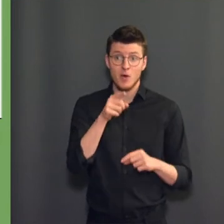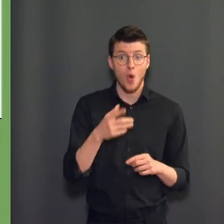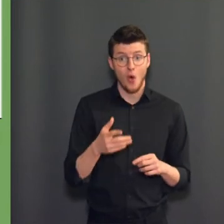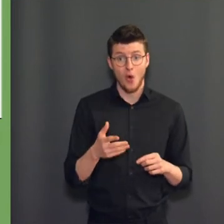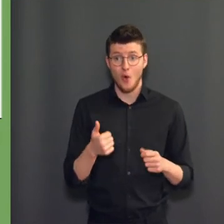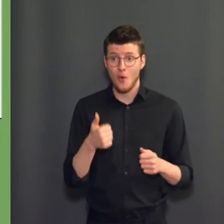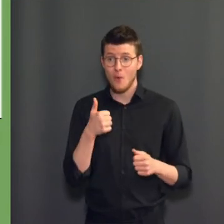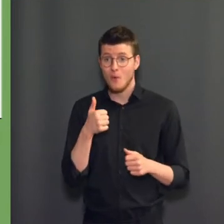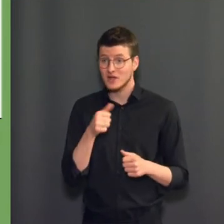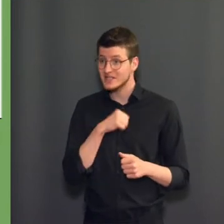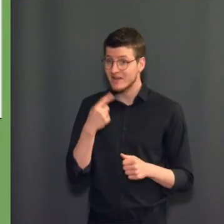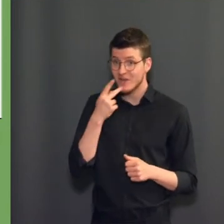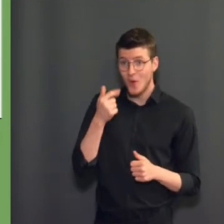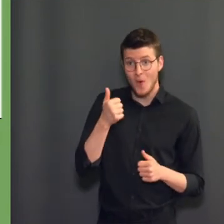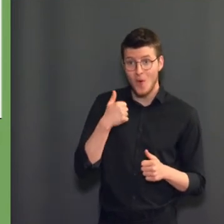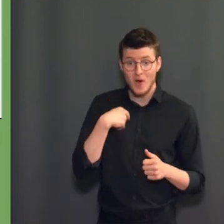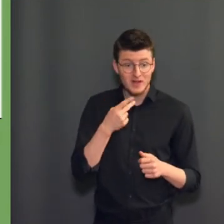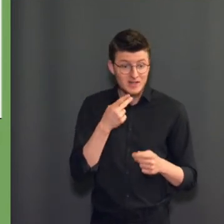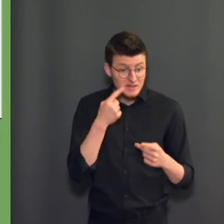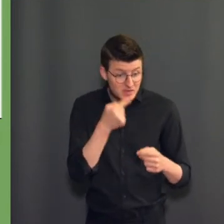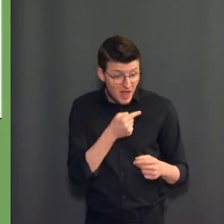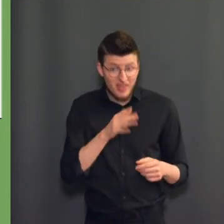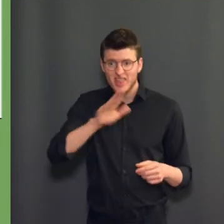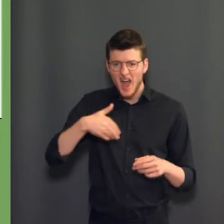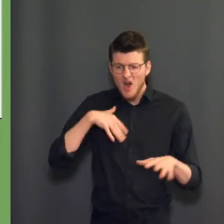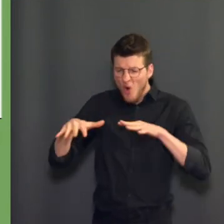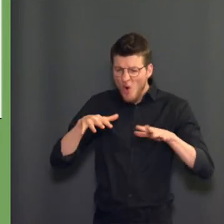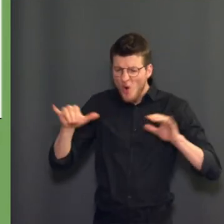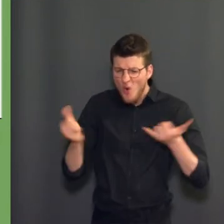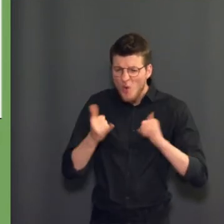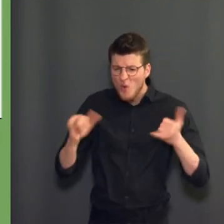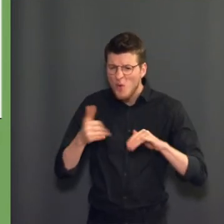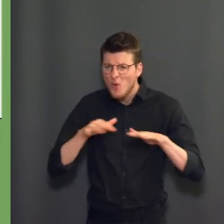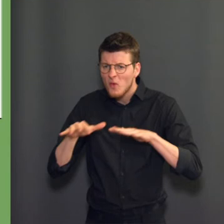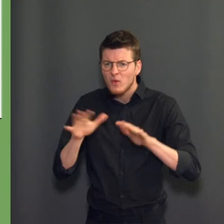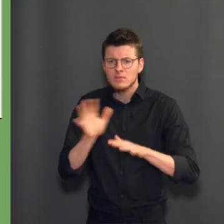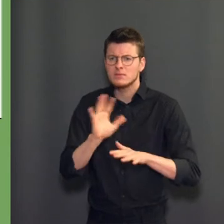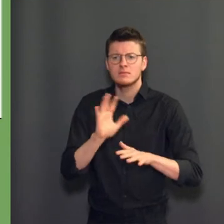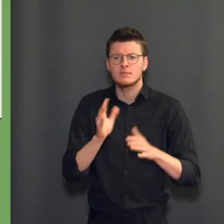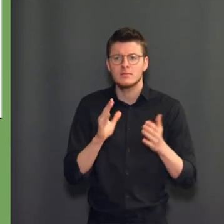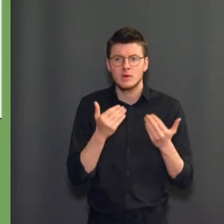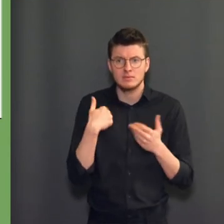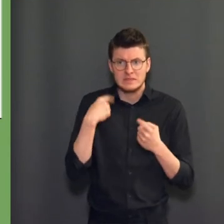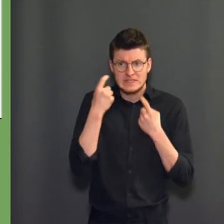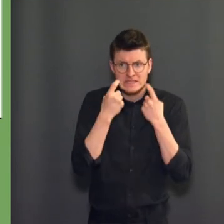te organiseren, maar wel uit bezorgdheid voor uw naaste.